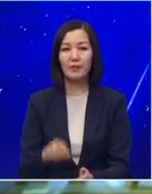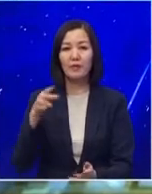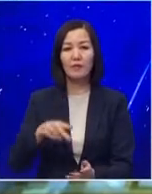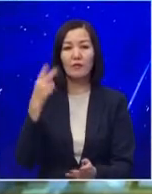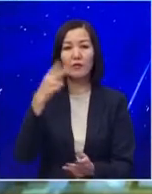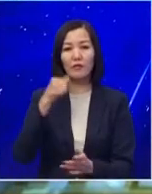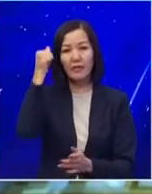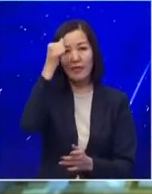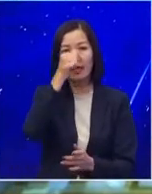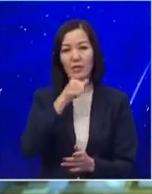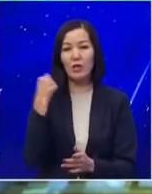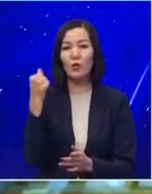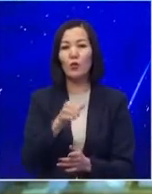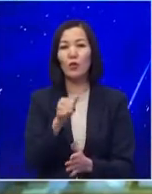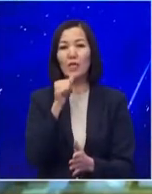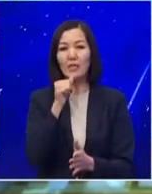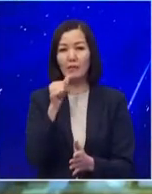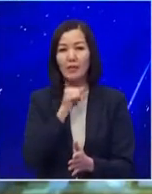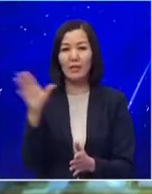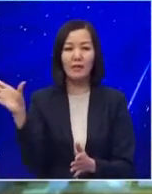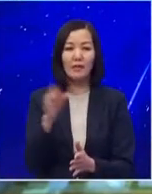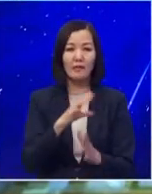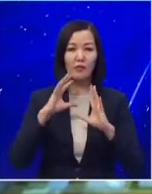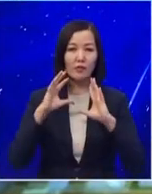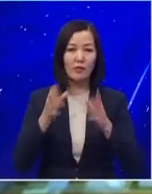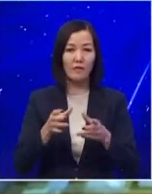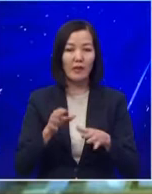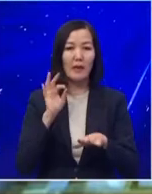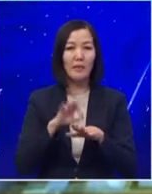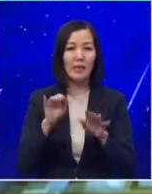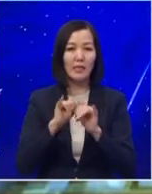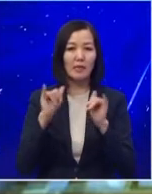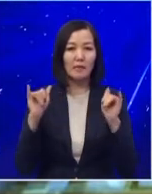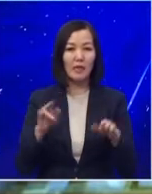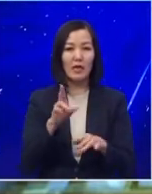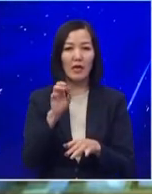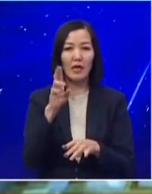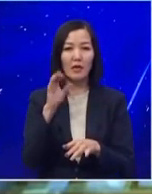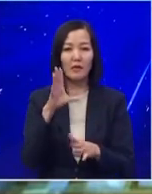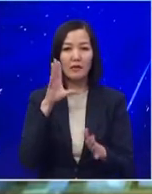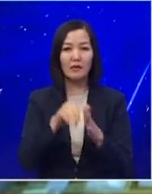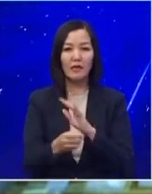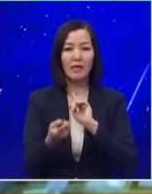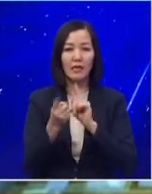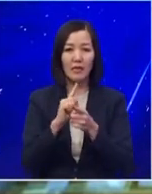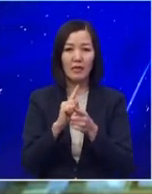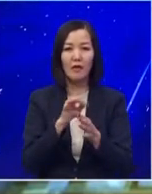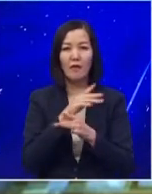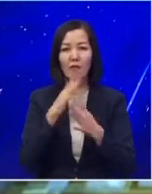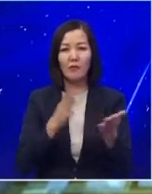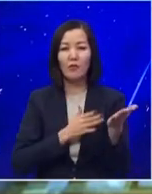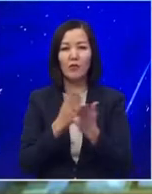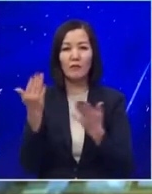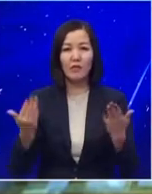2020 год вот испытаний для всего человечества пандемия коронавируса внесла свои коррективы во многие сферы